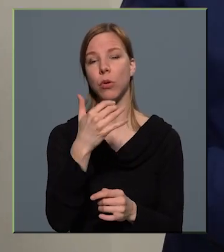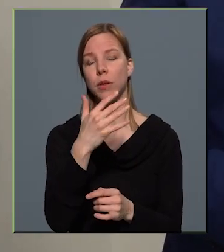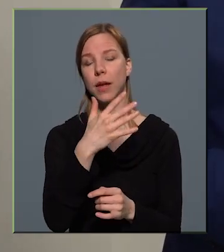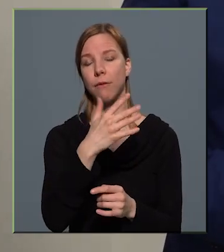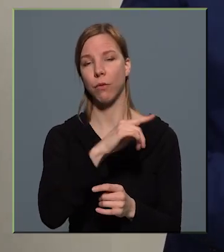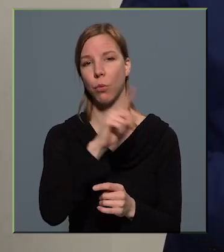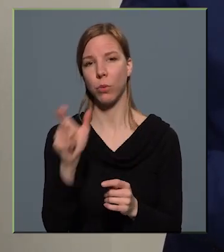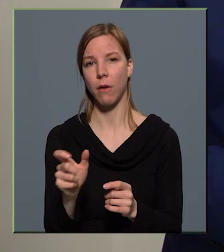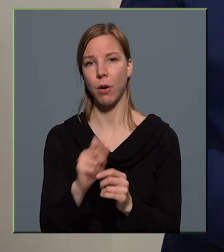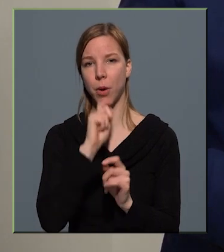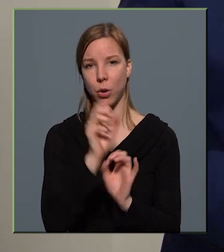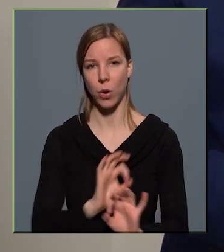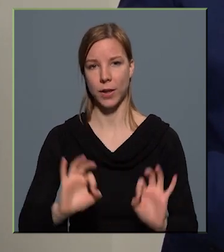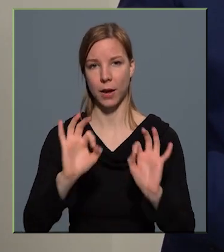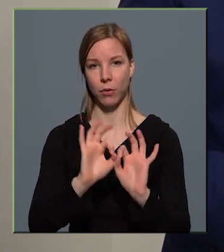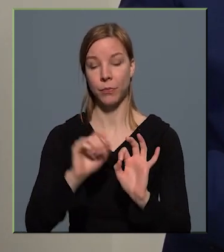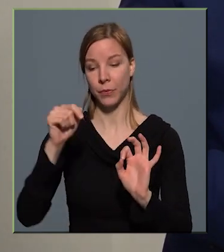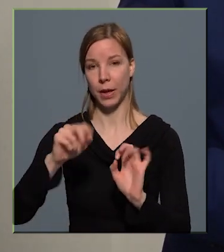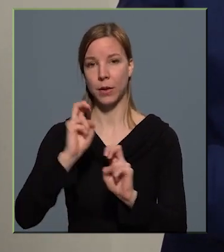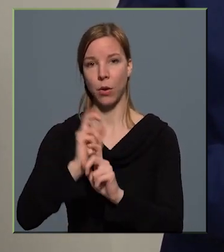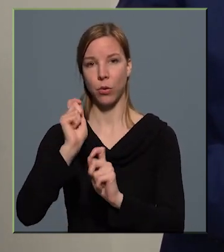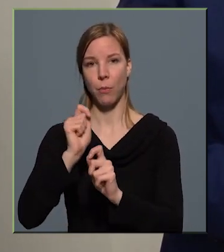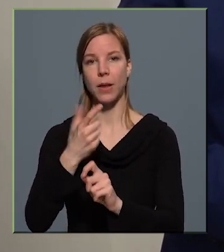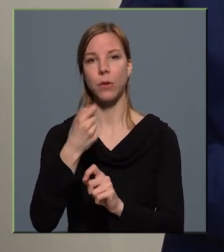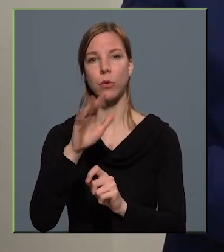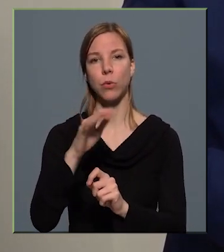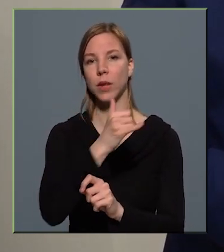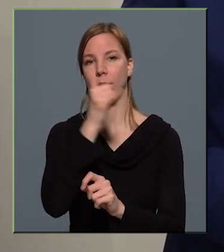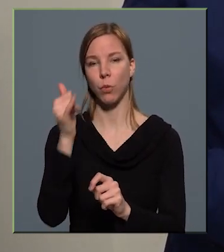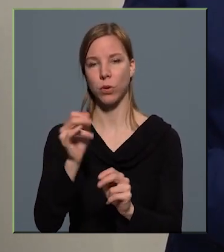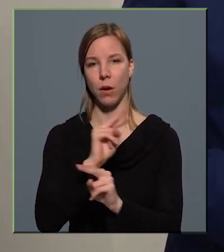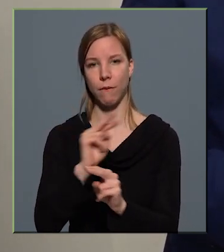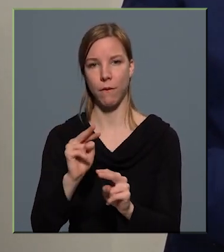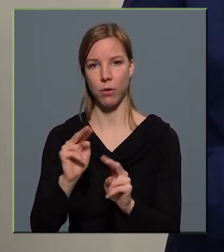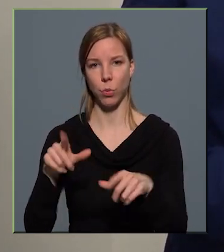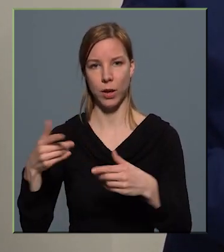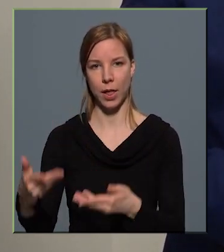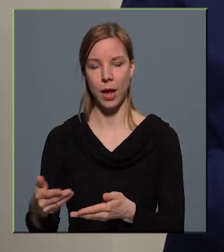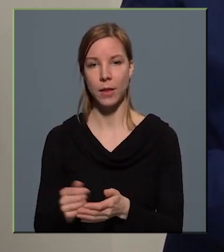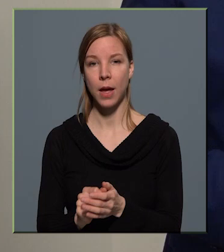és itt Kőbányán 25 éve vagyunk jelen. Azt gondolom, hogy ez már